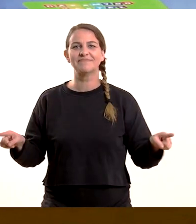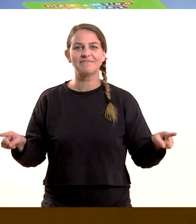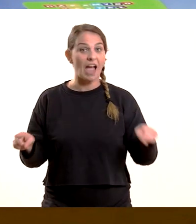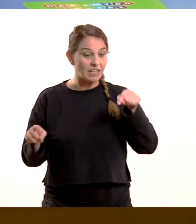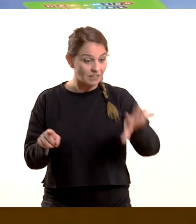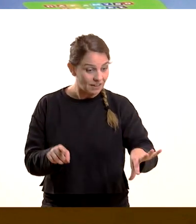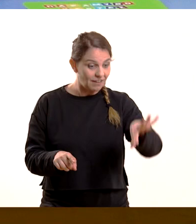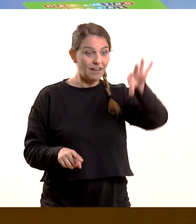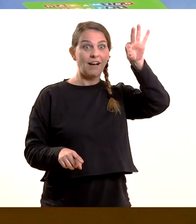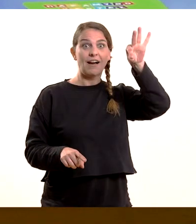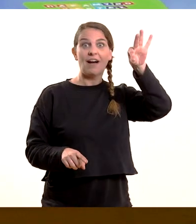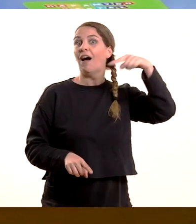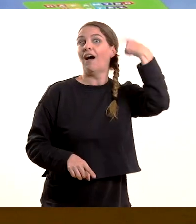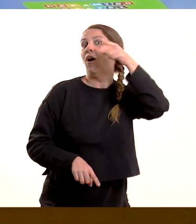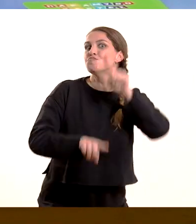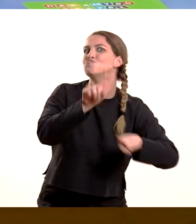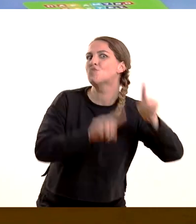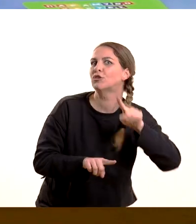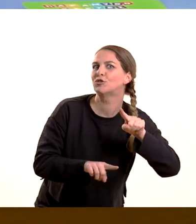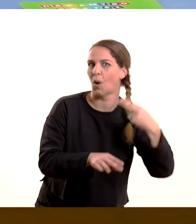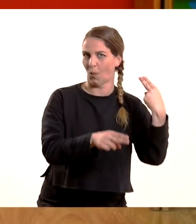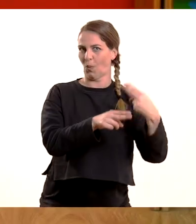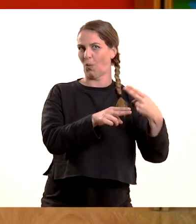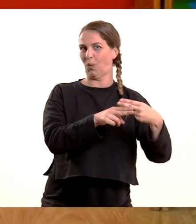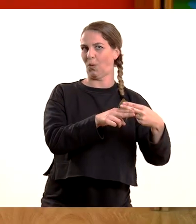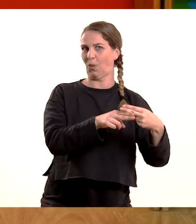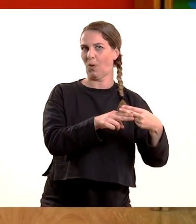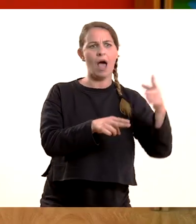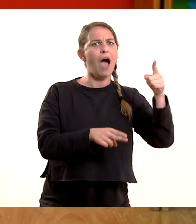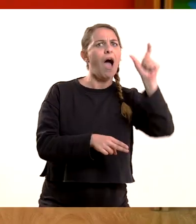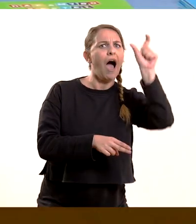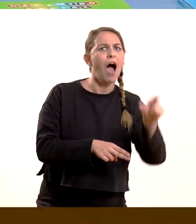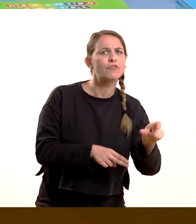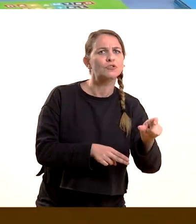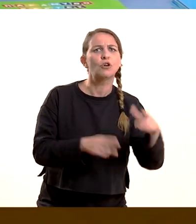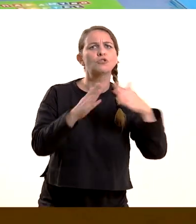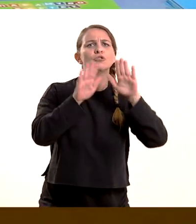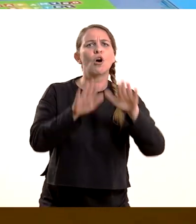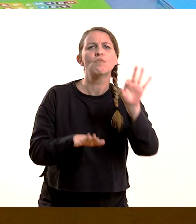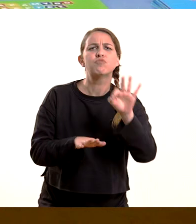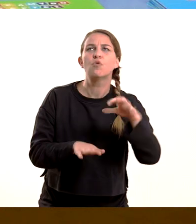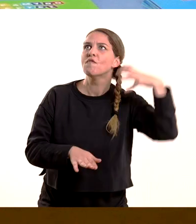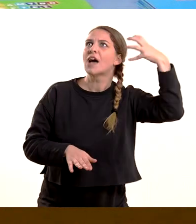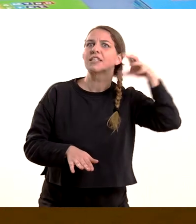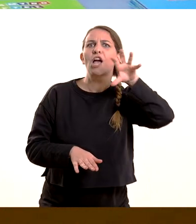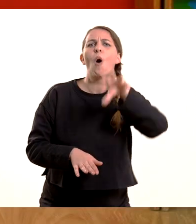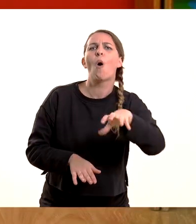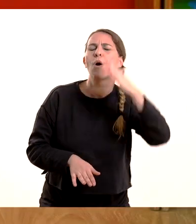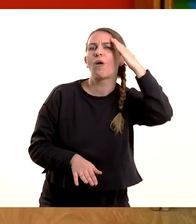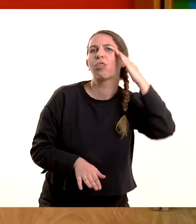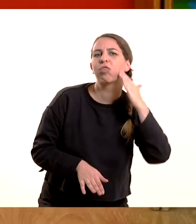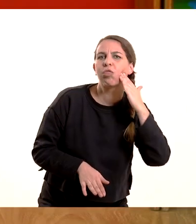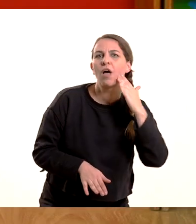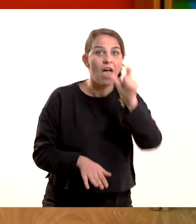Πάρε έναν ήρωα σπουδαίο σε ένα τόπο μακρινό και ωραίο, με στόχους